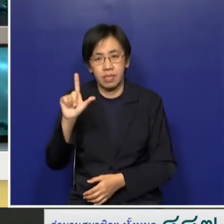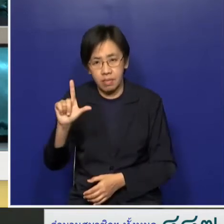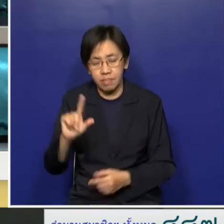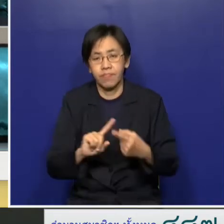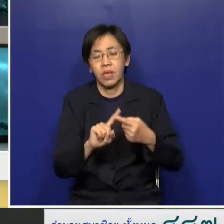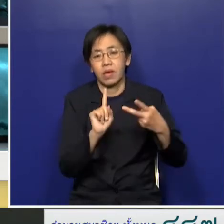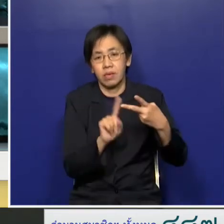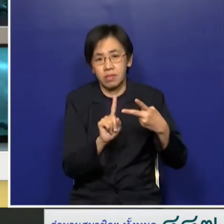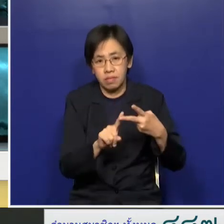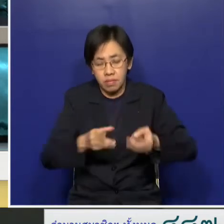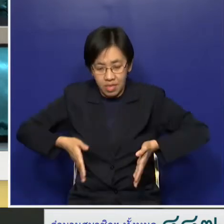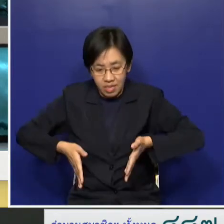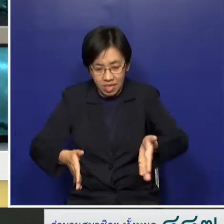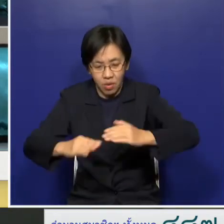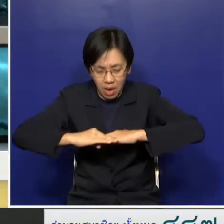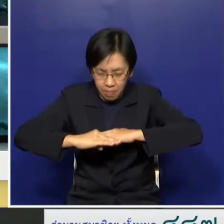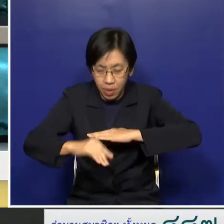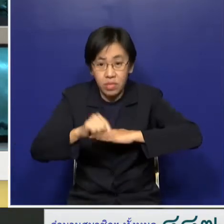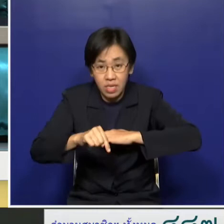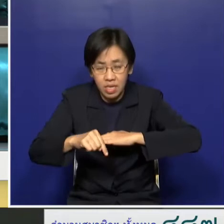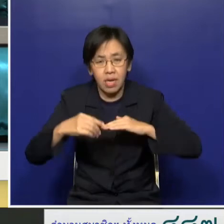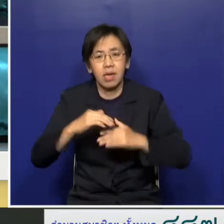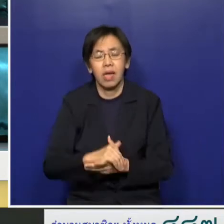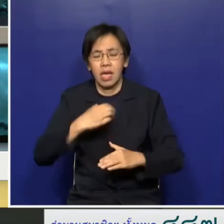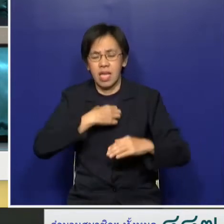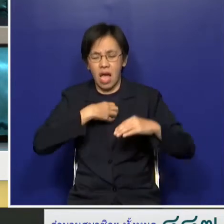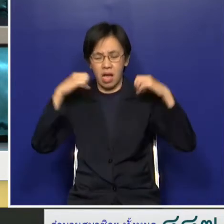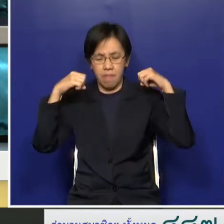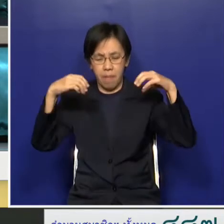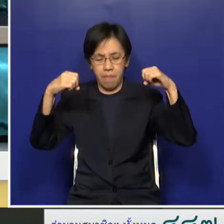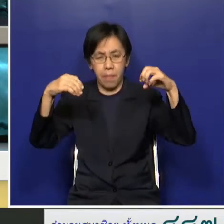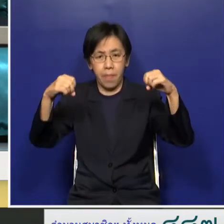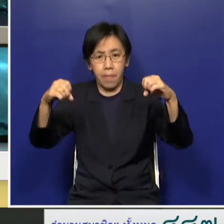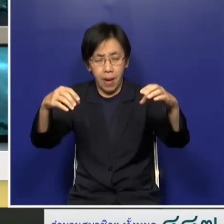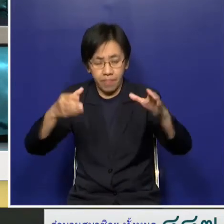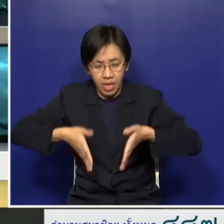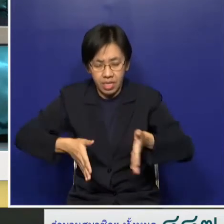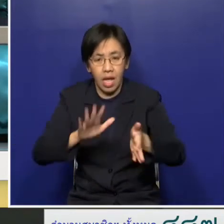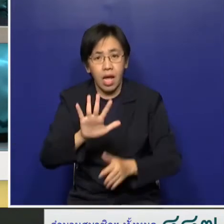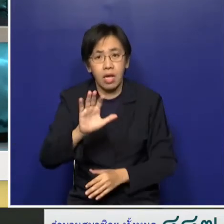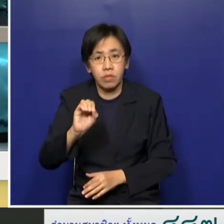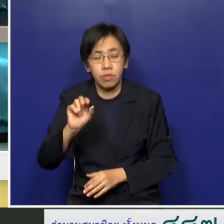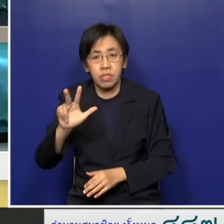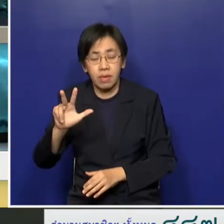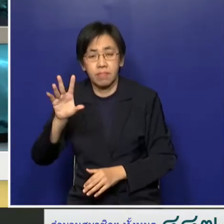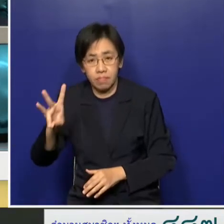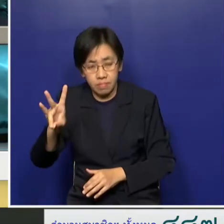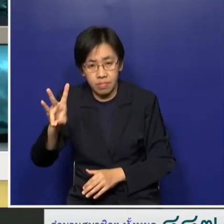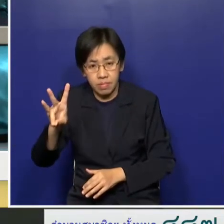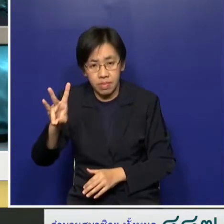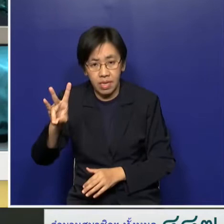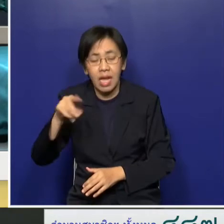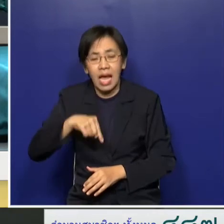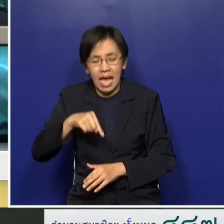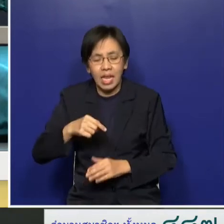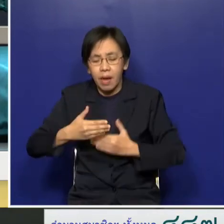2ขอให้ปรับปรุงผิวจราจรและติดตั้งไฟฟ้าแสงสว่างเส้นทาง5037บริเวณบ้านโคกสะอาดบ้านหัวสะพ